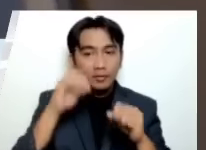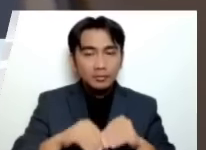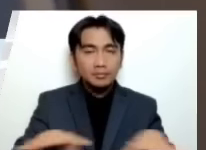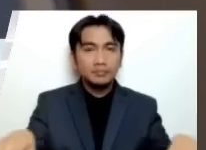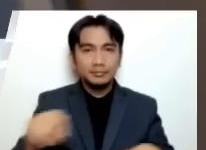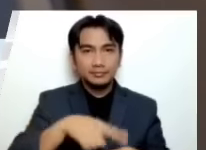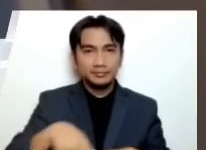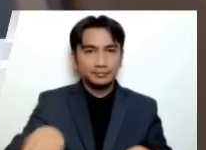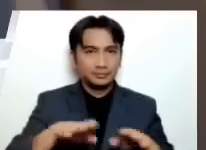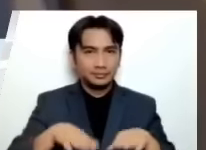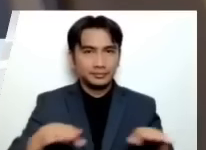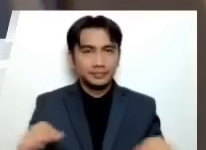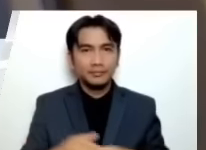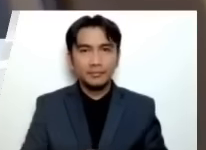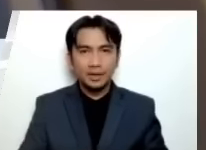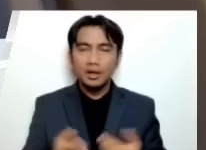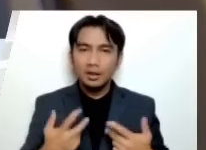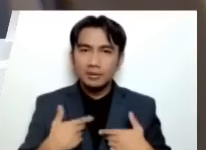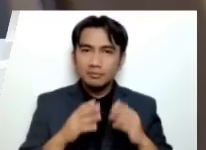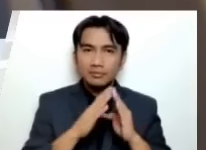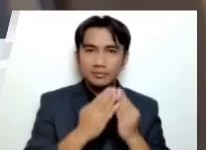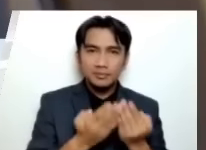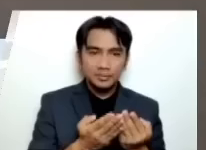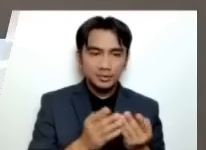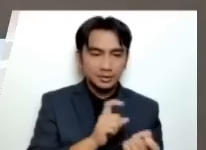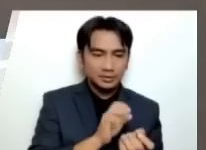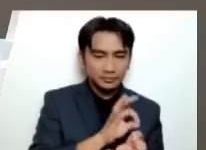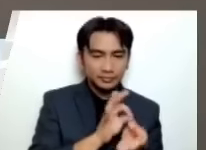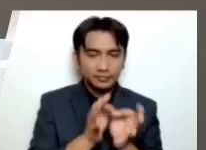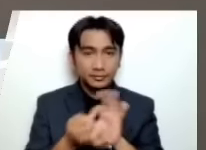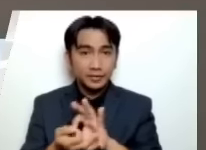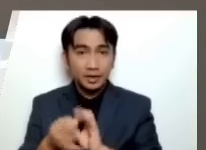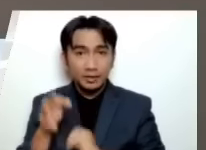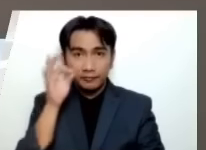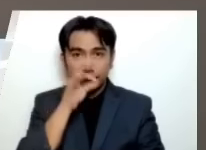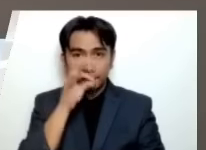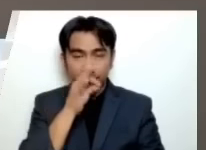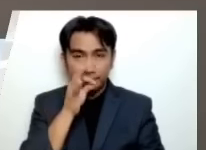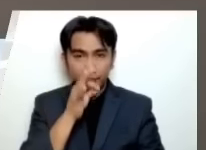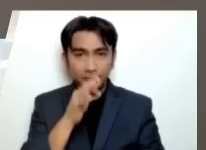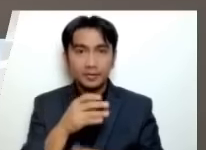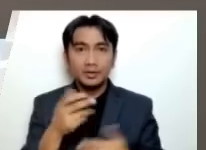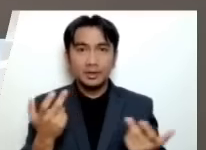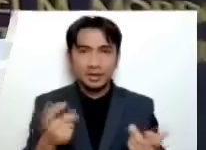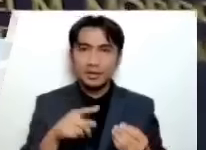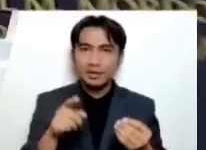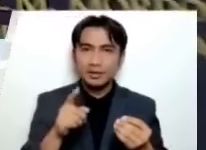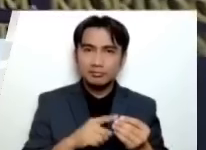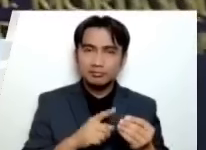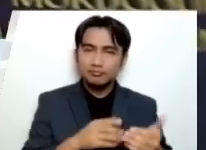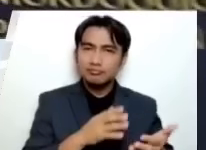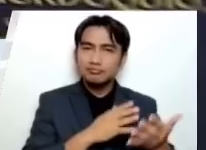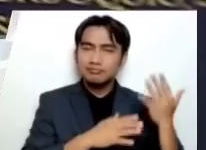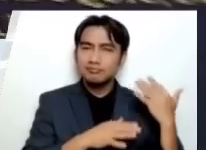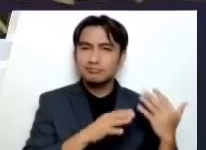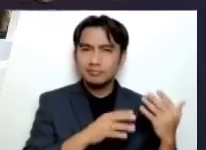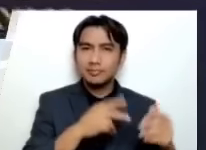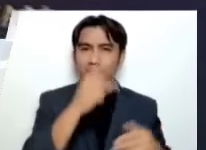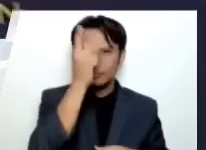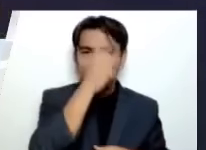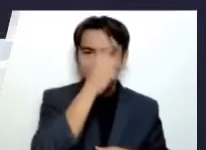ilang librong isinalin sa wikang Pilipino tulad ng mga meditasyon hinggil sa unang pilosopiya at berdugo